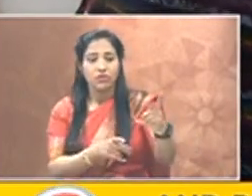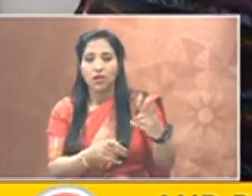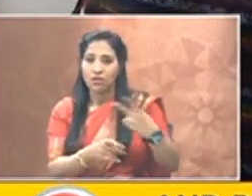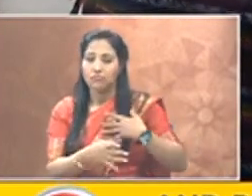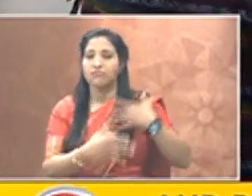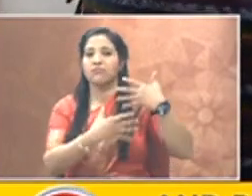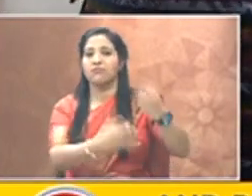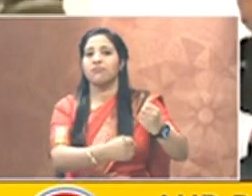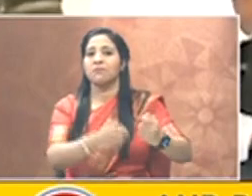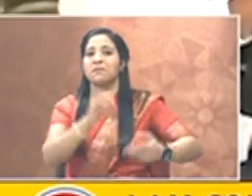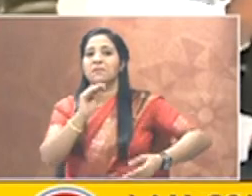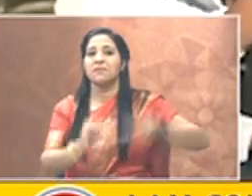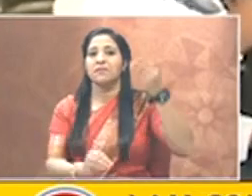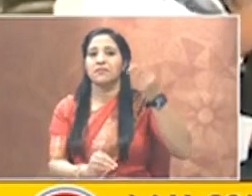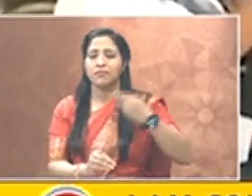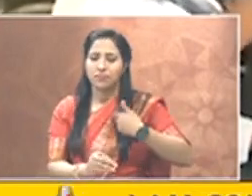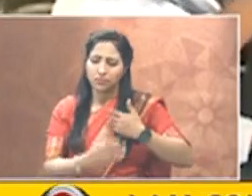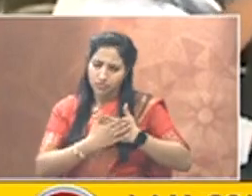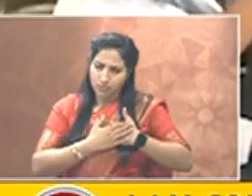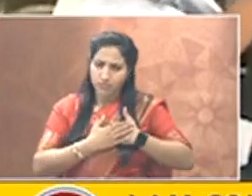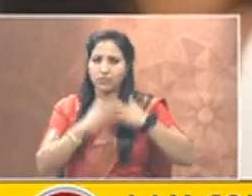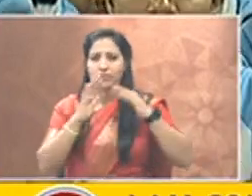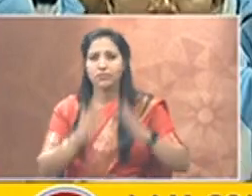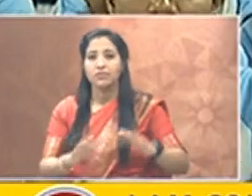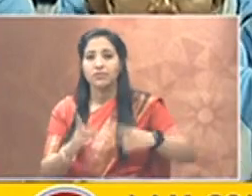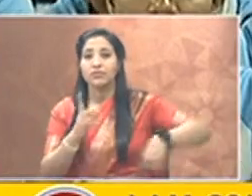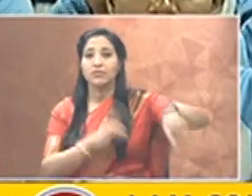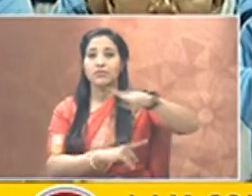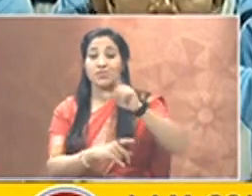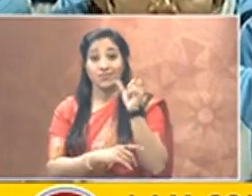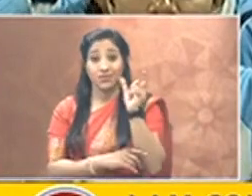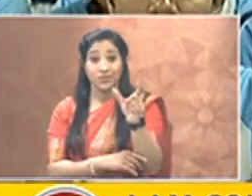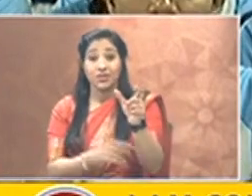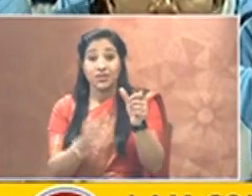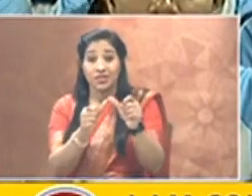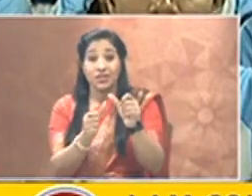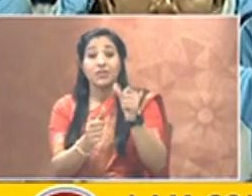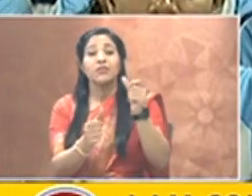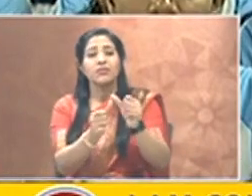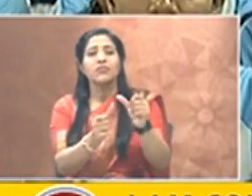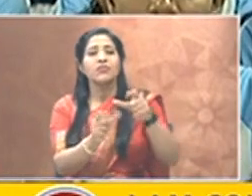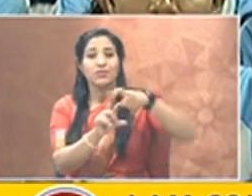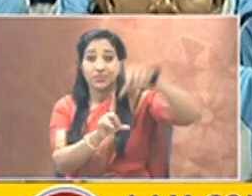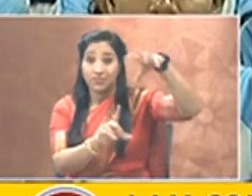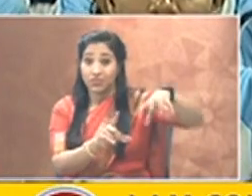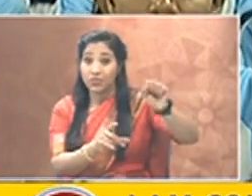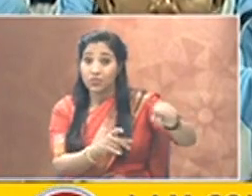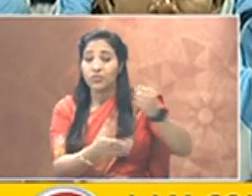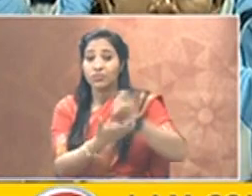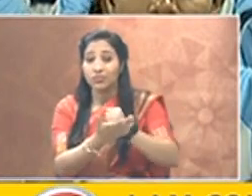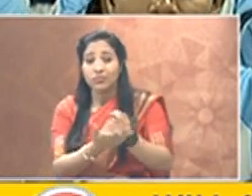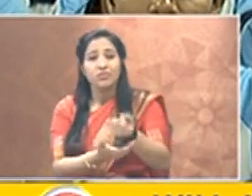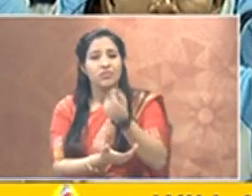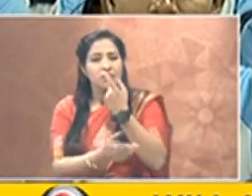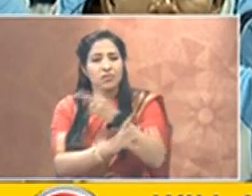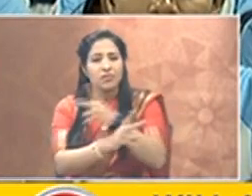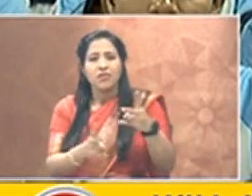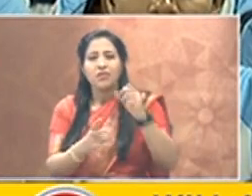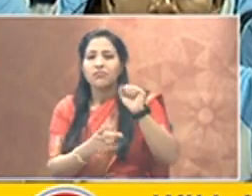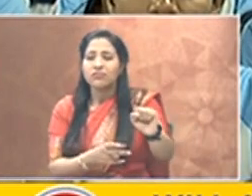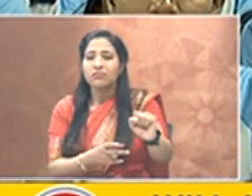झुकाव बढ़ेगा। मुझे विश्वास है इन आयुष पद्धतियों से जुड़े हमारे चिकित्सक इस कोडिंग